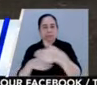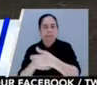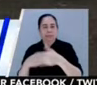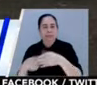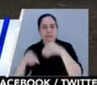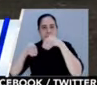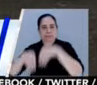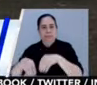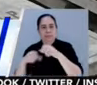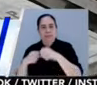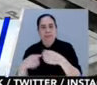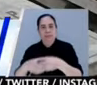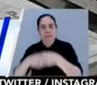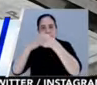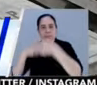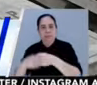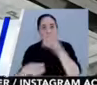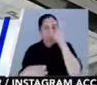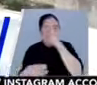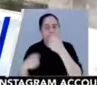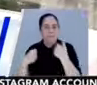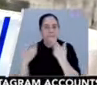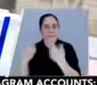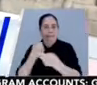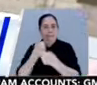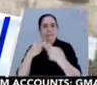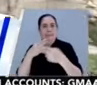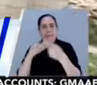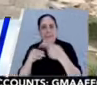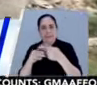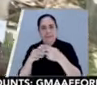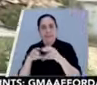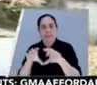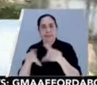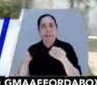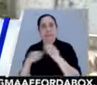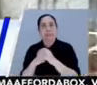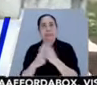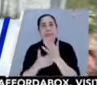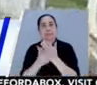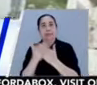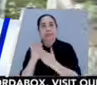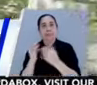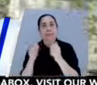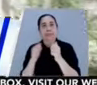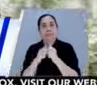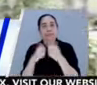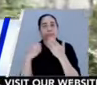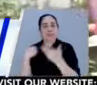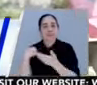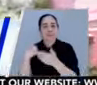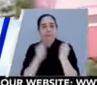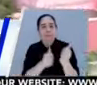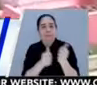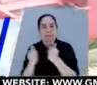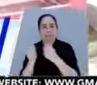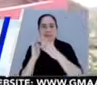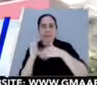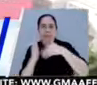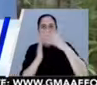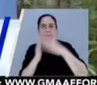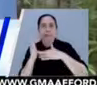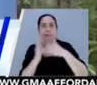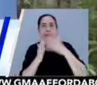mass vol sakaling hanapin pa ng mga kaanak ang ilang nitso naman Inabutan kong inaayos o pinipinturahan ng kanilang mga